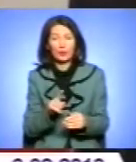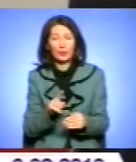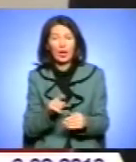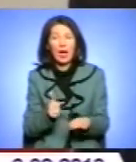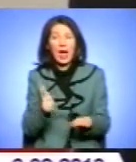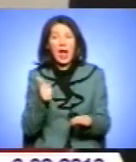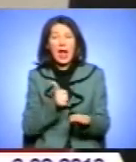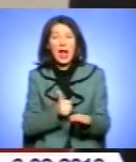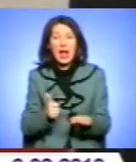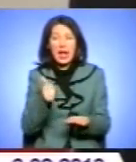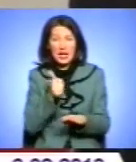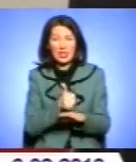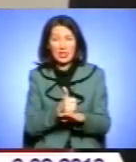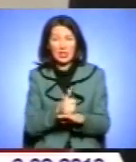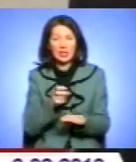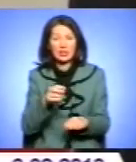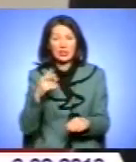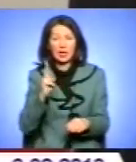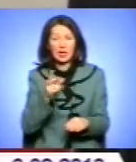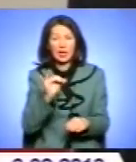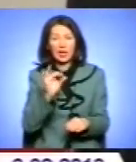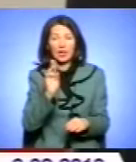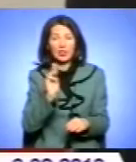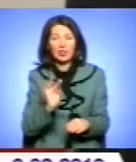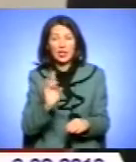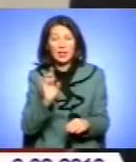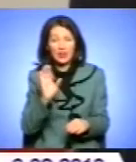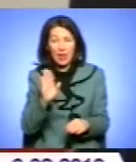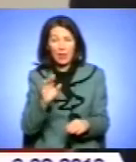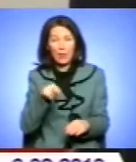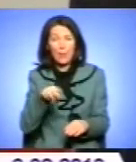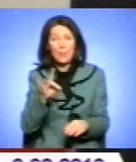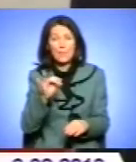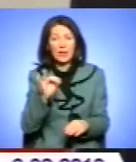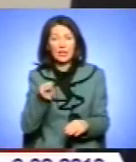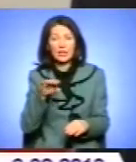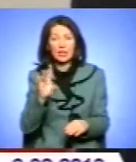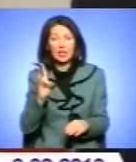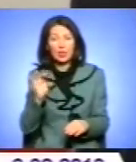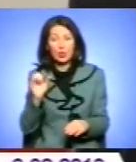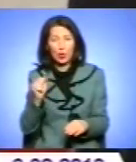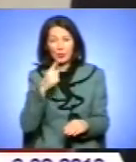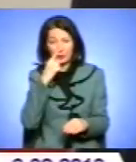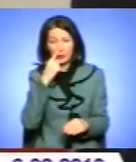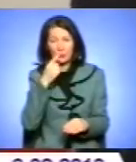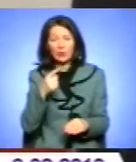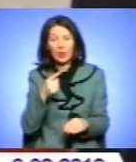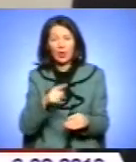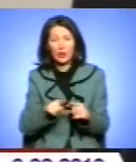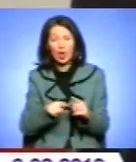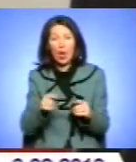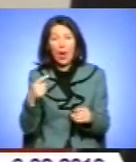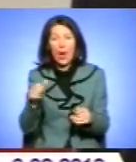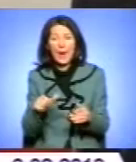лідери із Кишинева, із Придністров'я найближчим часом відвідують Львів і